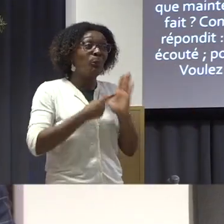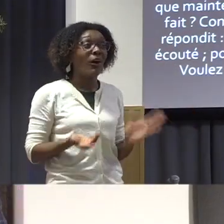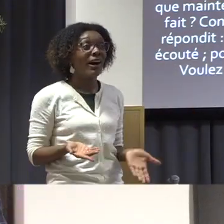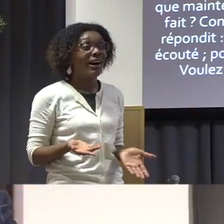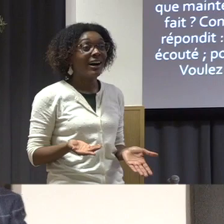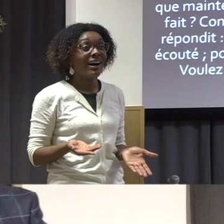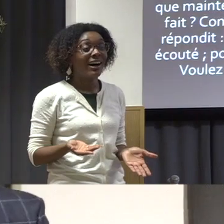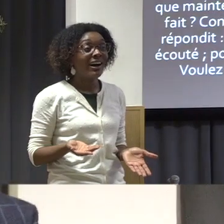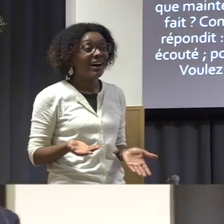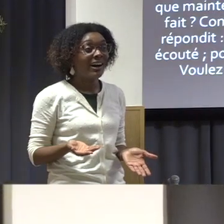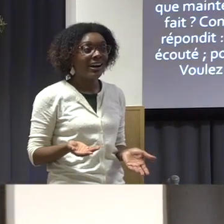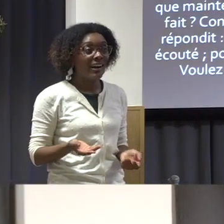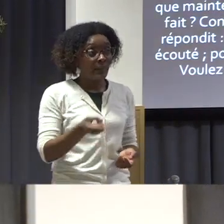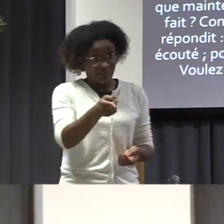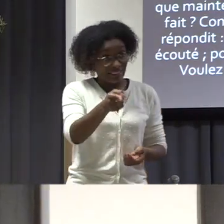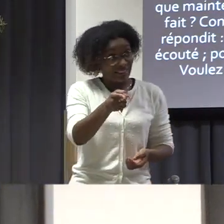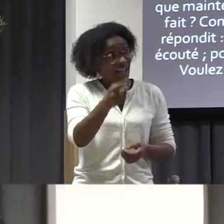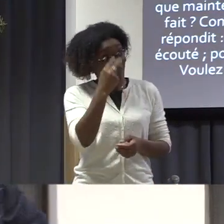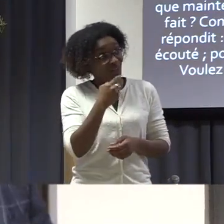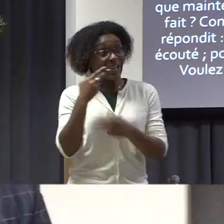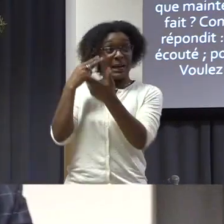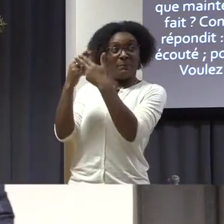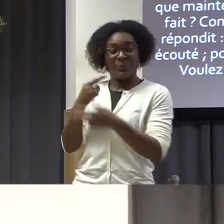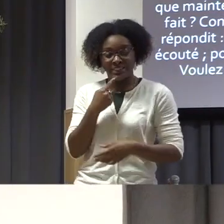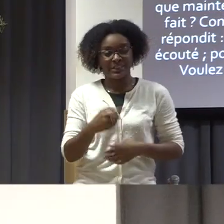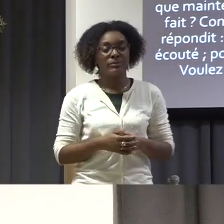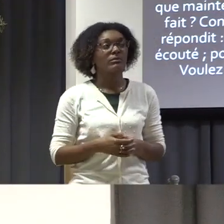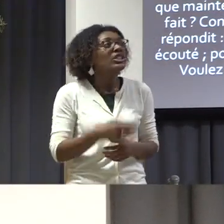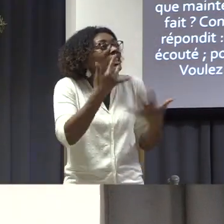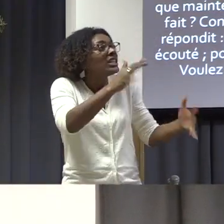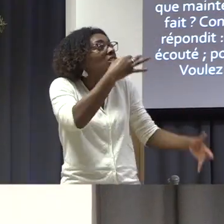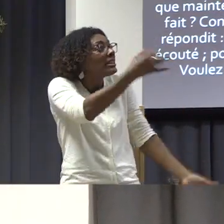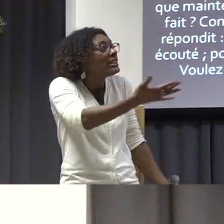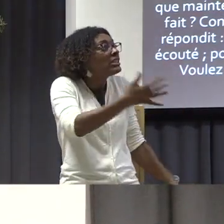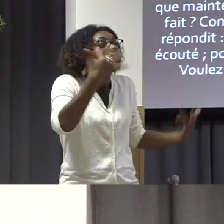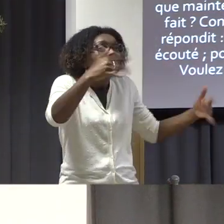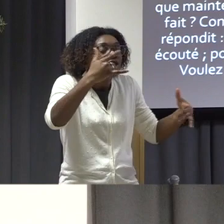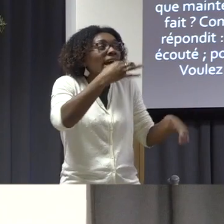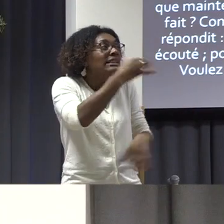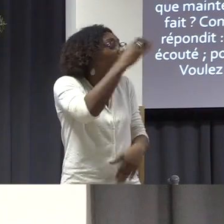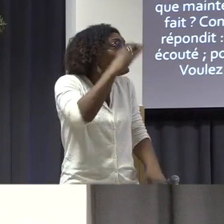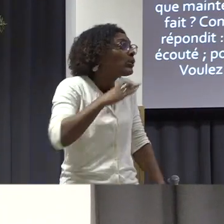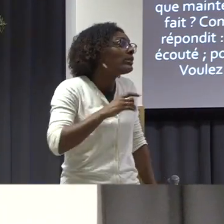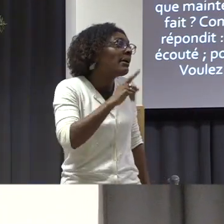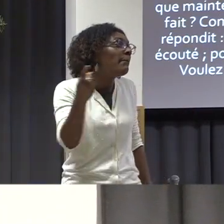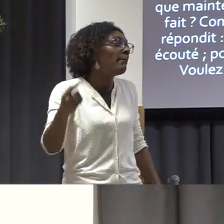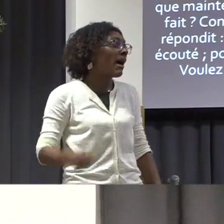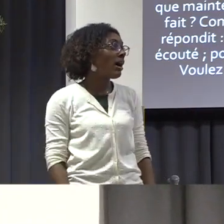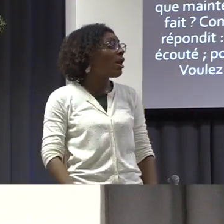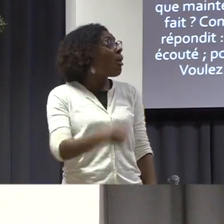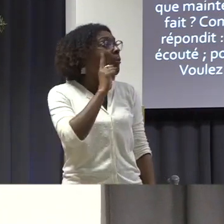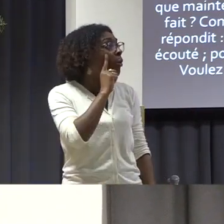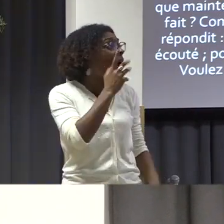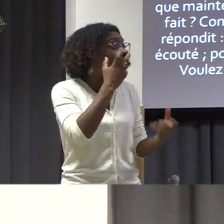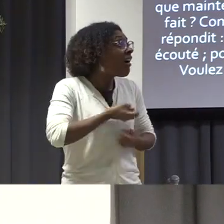répondis je voulais déjà dit et vous ne m'avez pas écouté pourquoi voulez vous